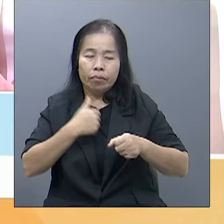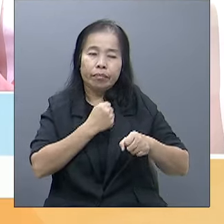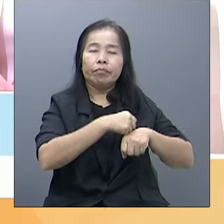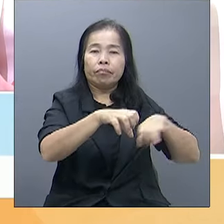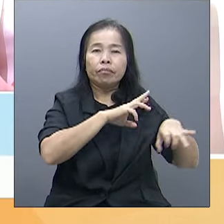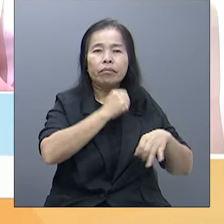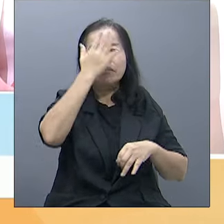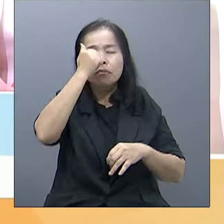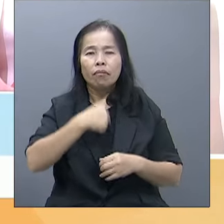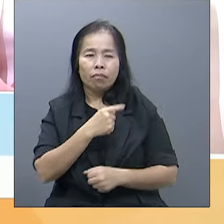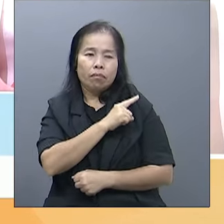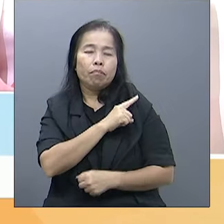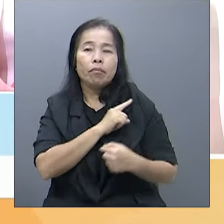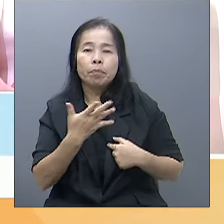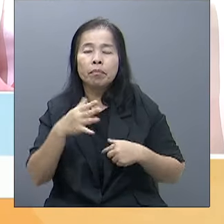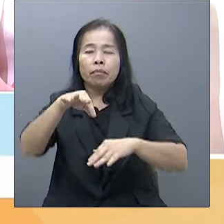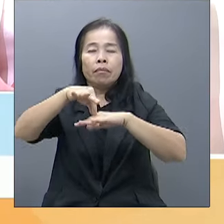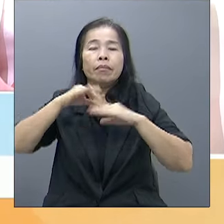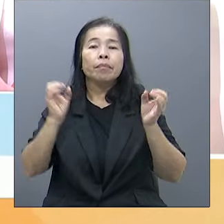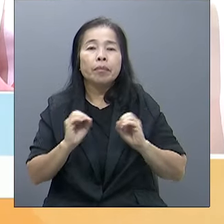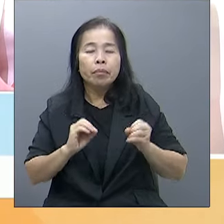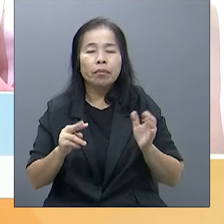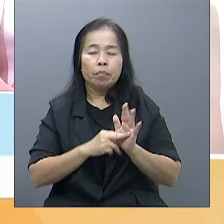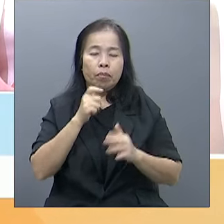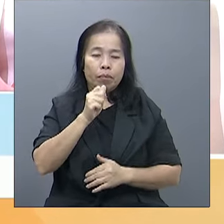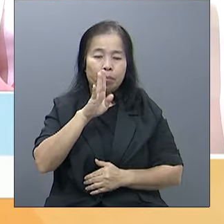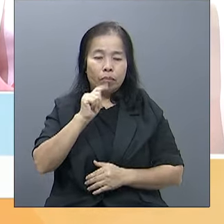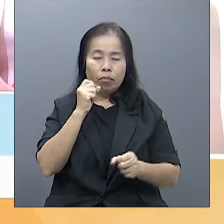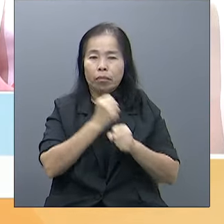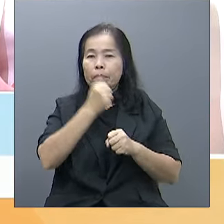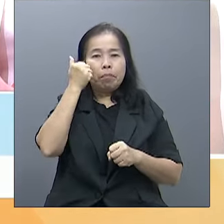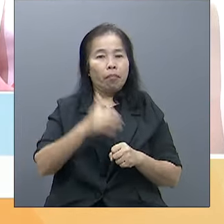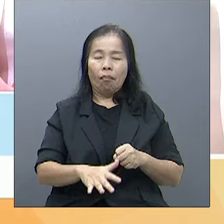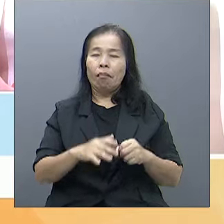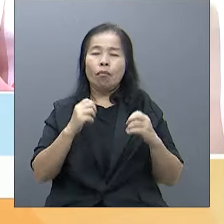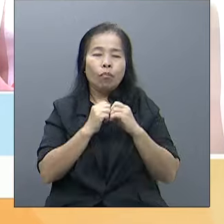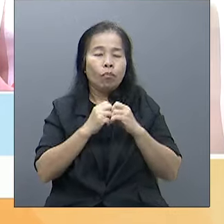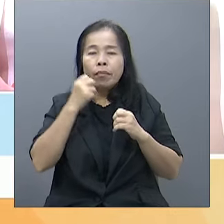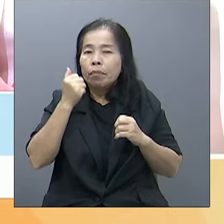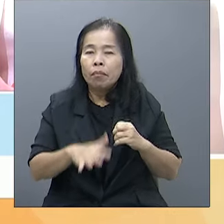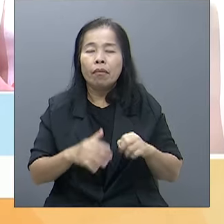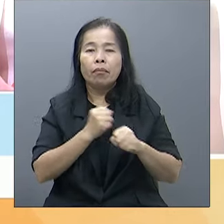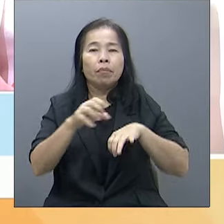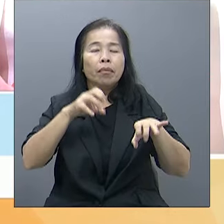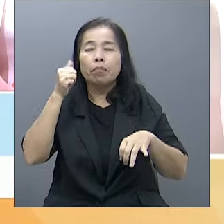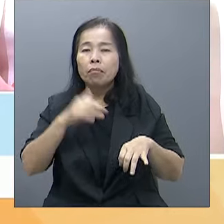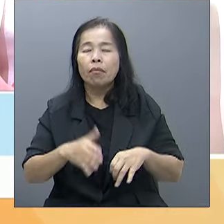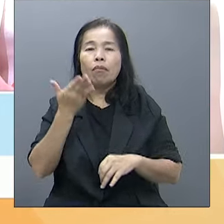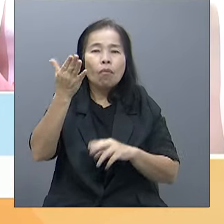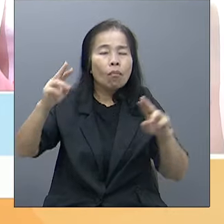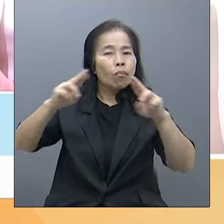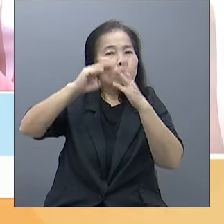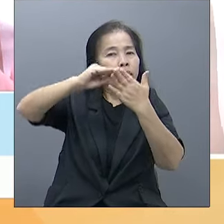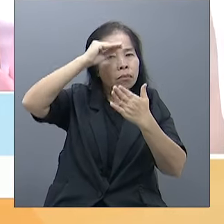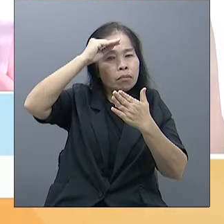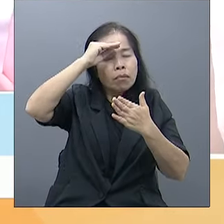างทีเนี่ยมันอาจจะมีเรื่องของภารกิจบางอย่างที่อบต.ไม่สามารถที่จะไปแตะหรือไปก้าวล่วงได้ไปบริหารจัดการได้ก็ต้องรอทางกระทรวงศึกษาธิการหรือว่า